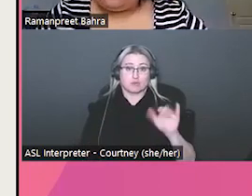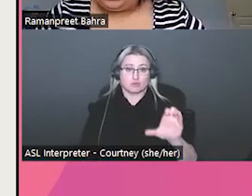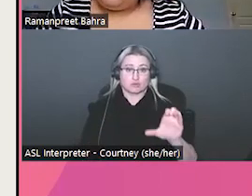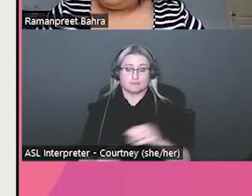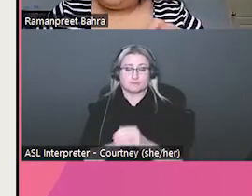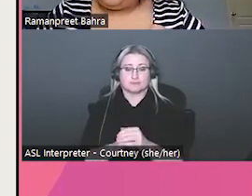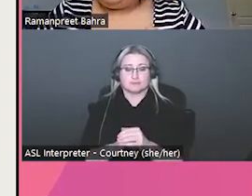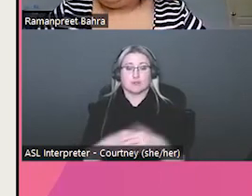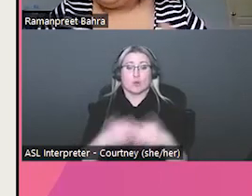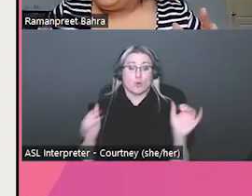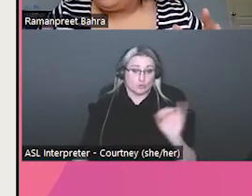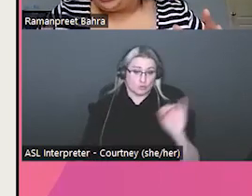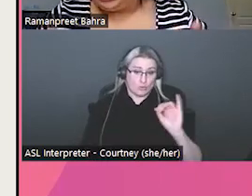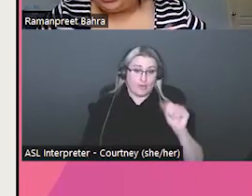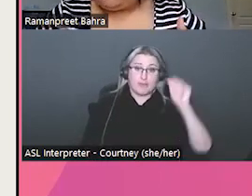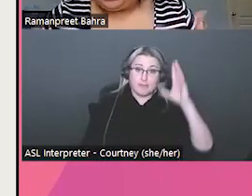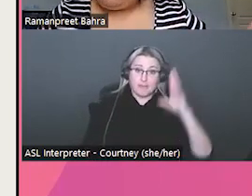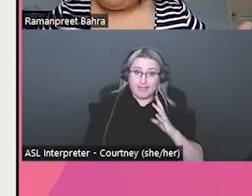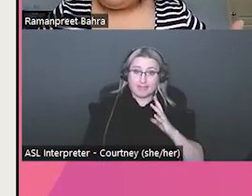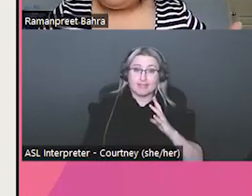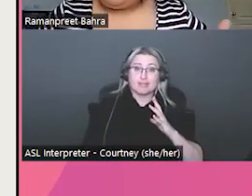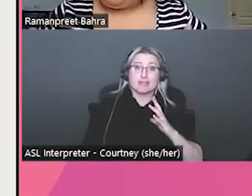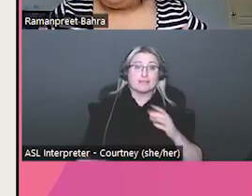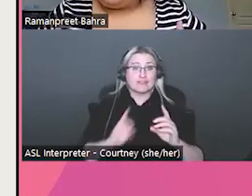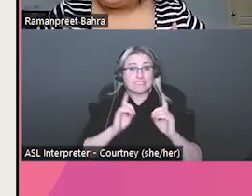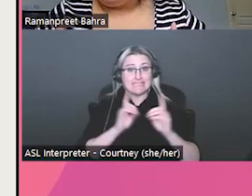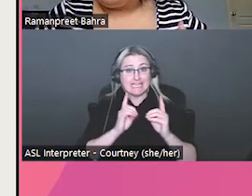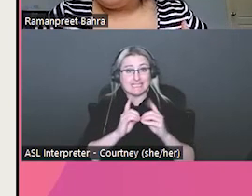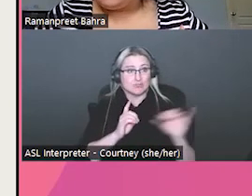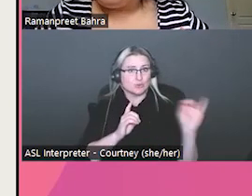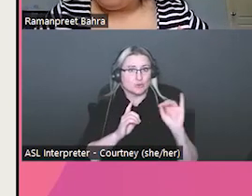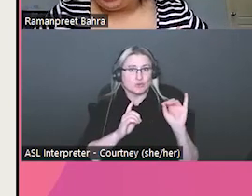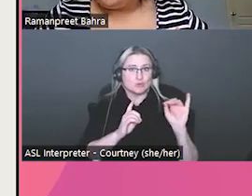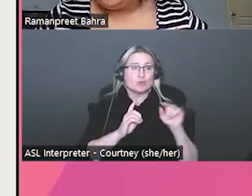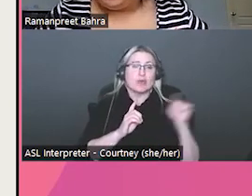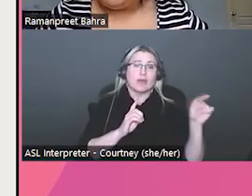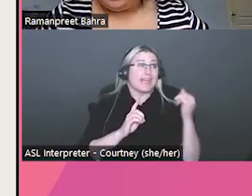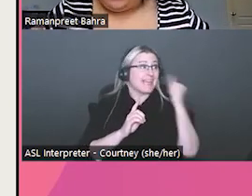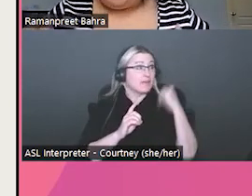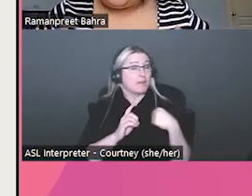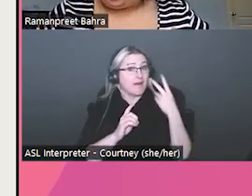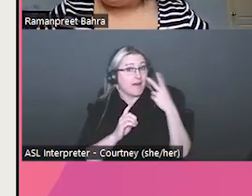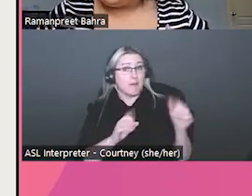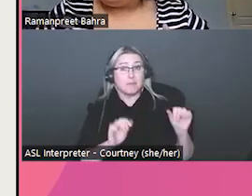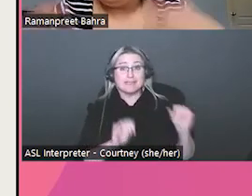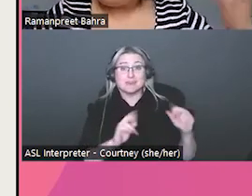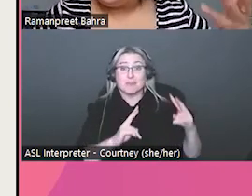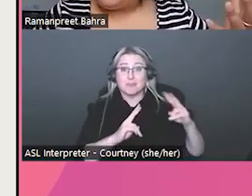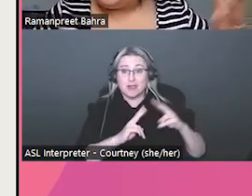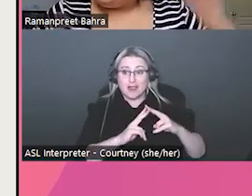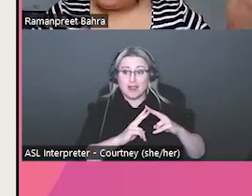que le, la- le regard de l'homme dans le